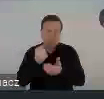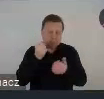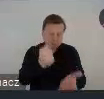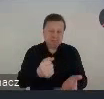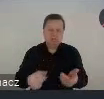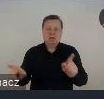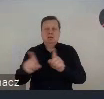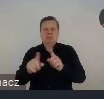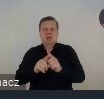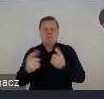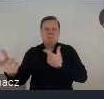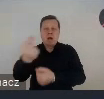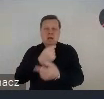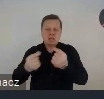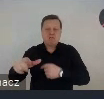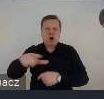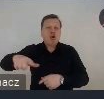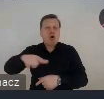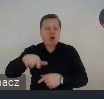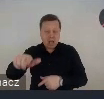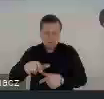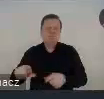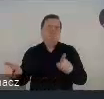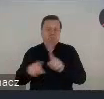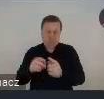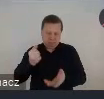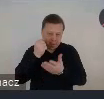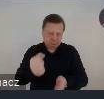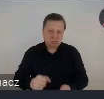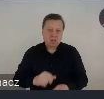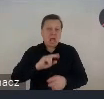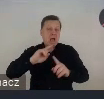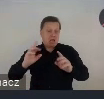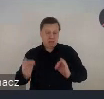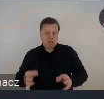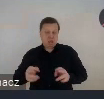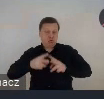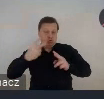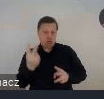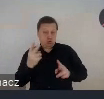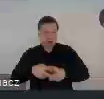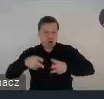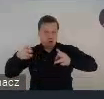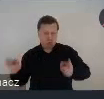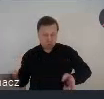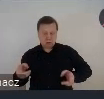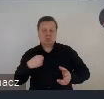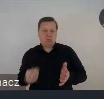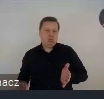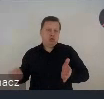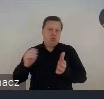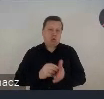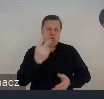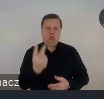lokalnych. Natomiast w drugiej edycji będzie dodane również to drugie